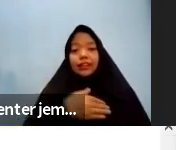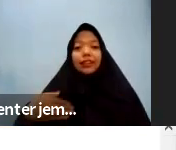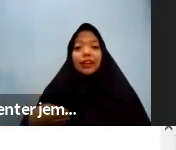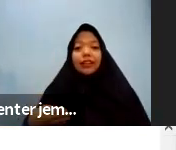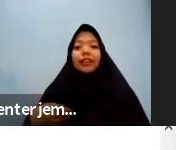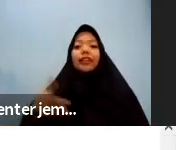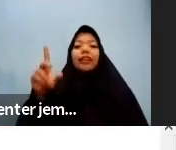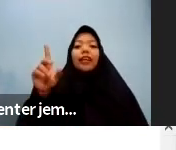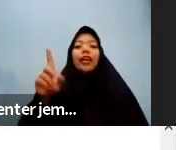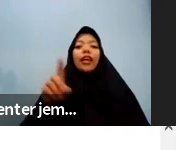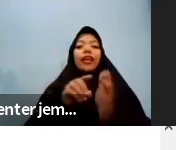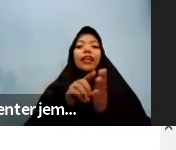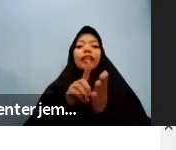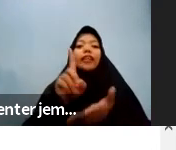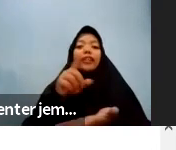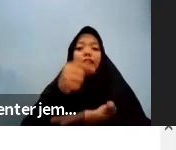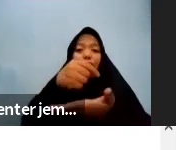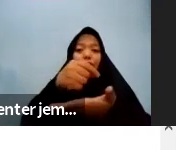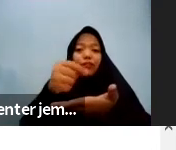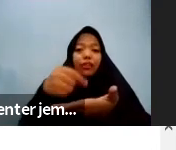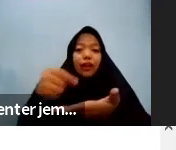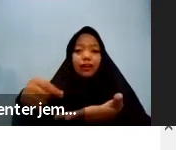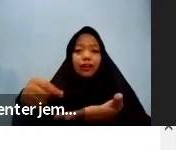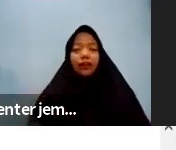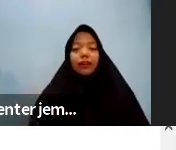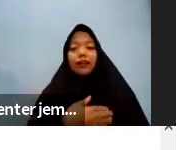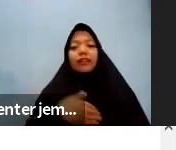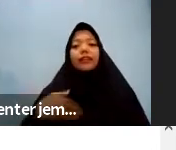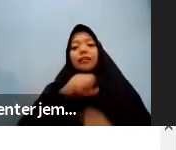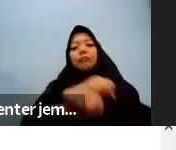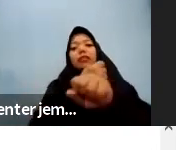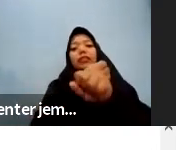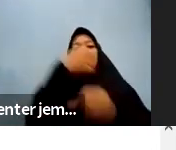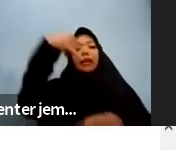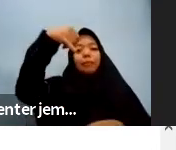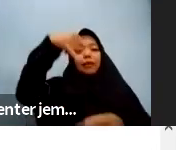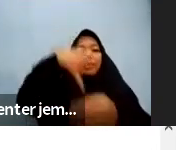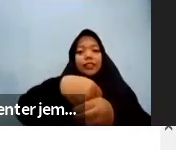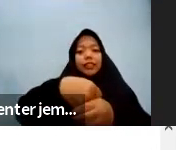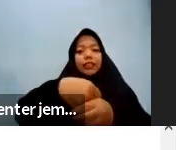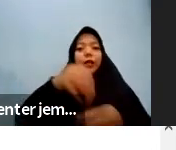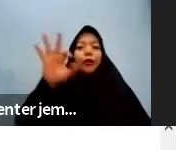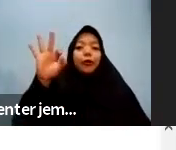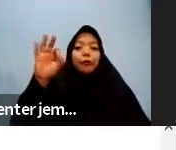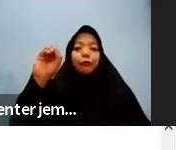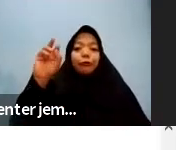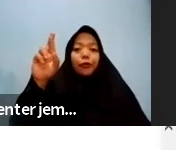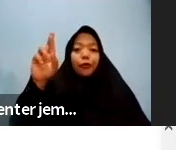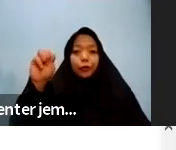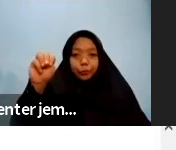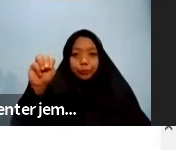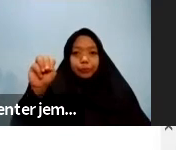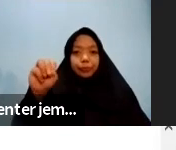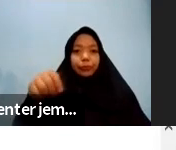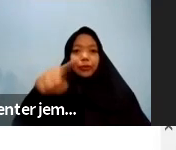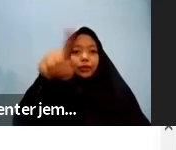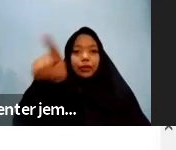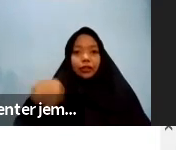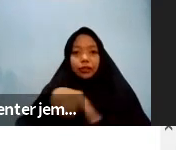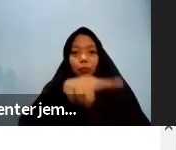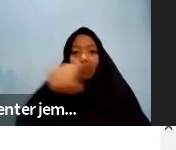setelah daftar Bapak Ibu bisa mengisi formulir yang ada di sini Bapak Ibu isi semua